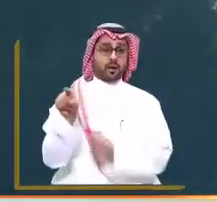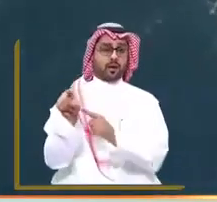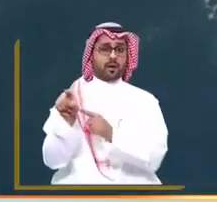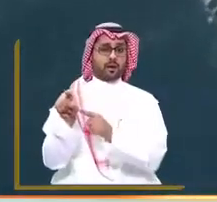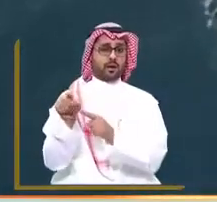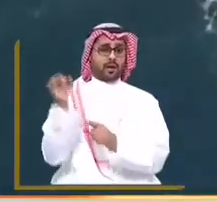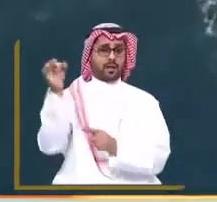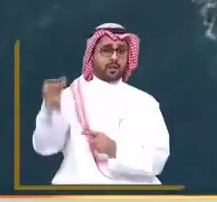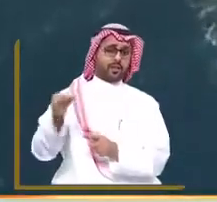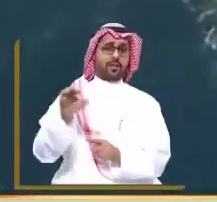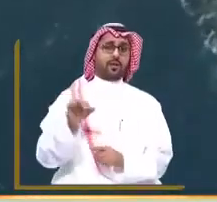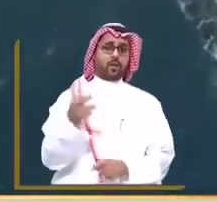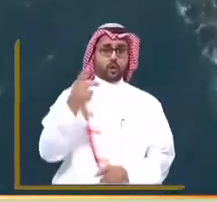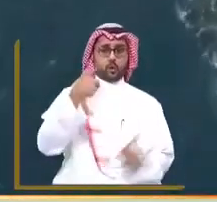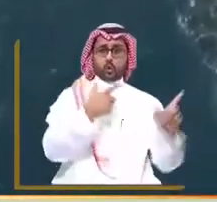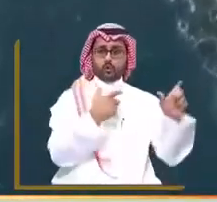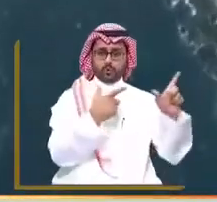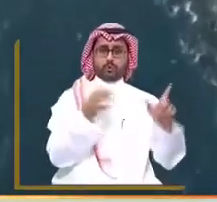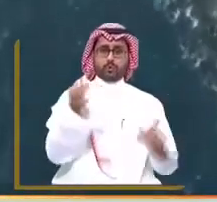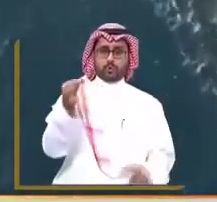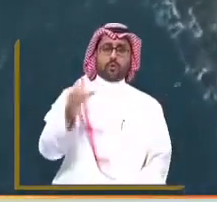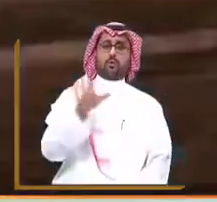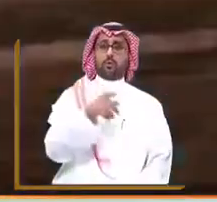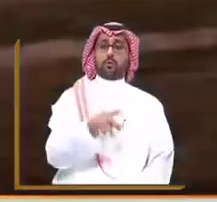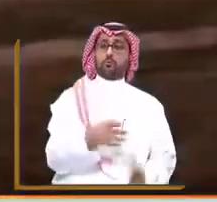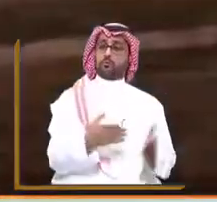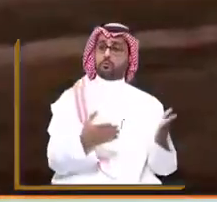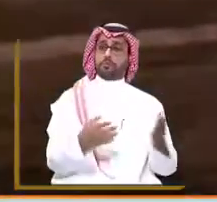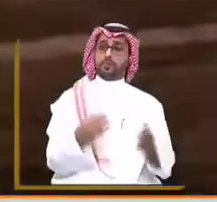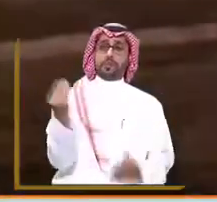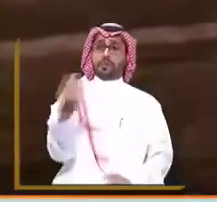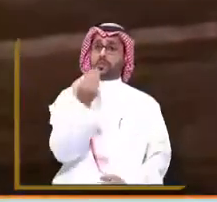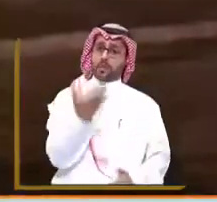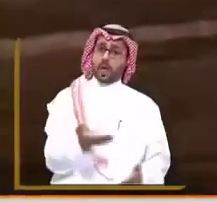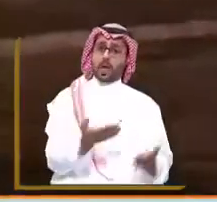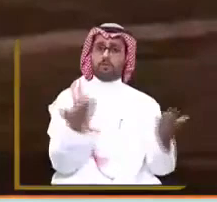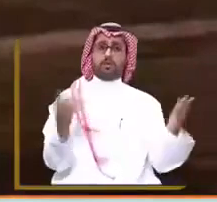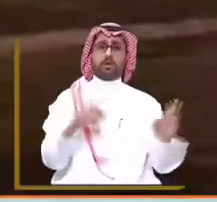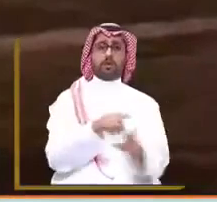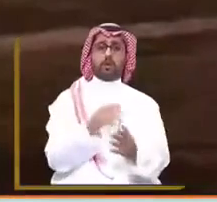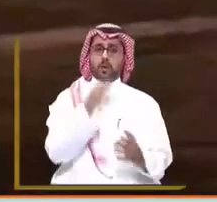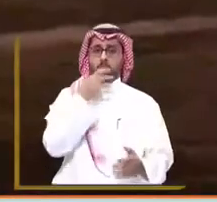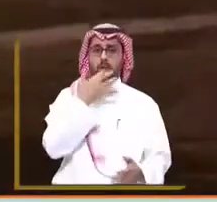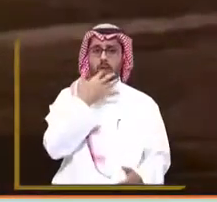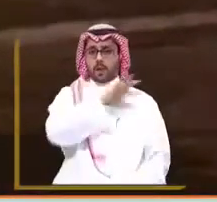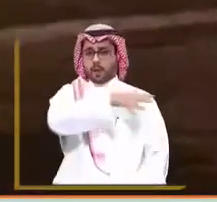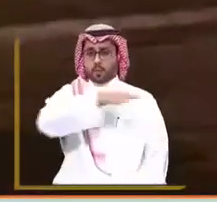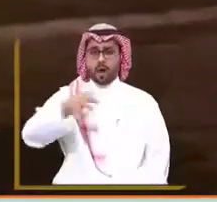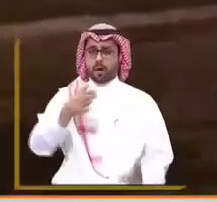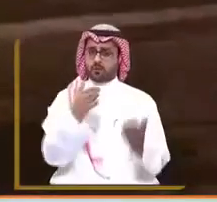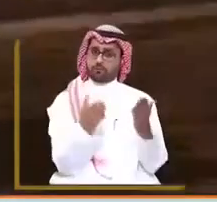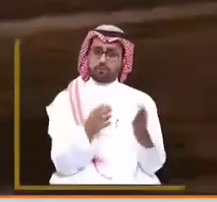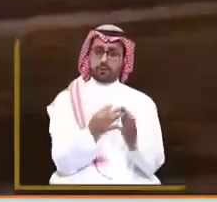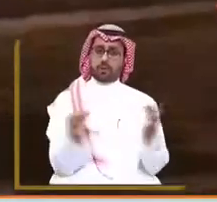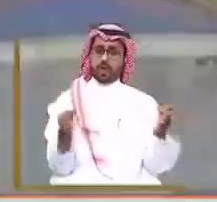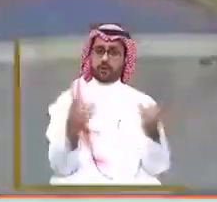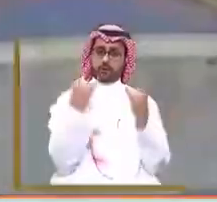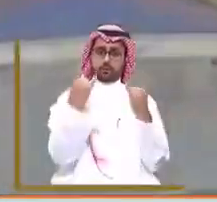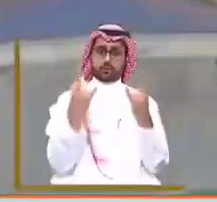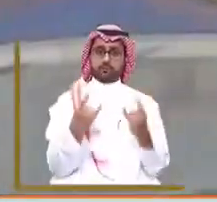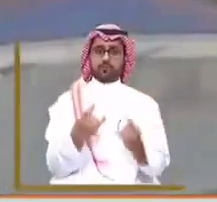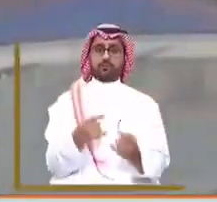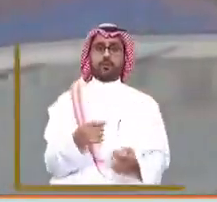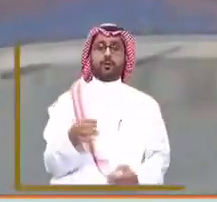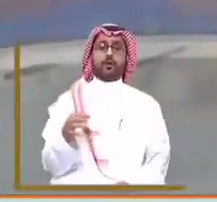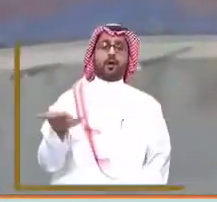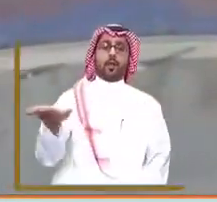تتمتع بمقومات ريادية وسياحية تتمثل في إعداد خارطة مستقبلية للمنطقة.